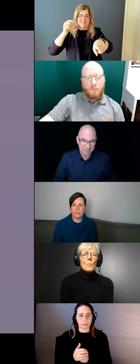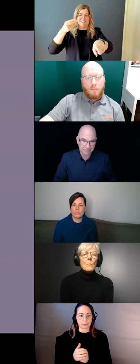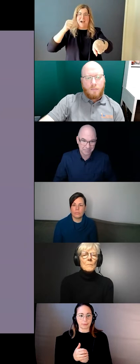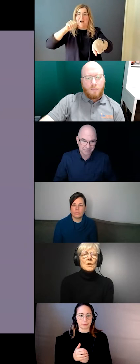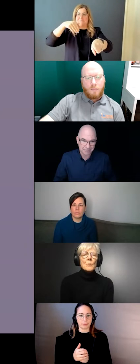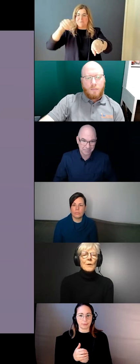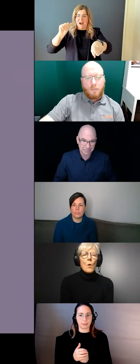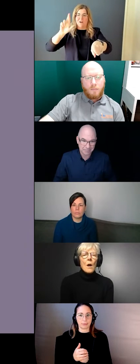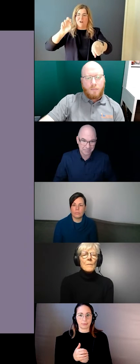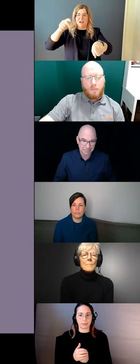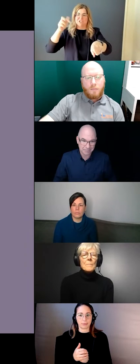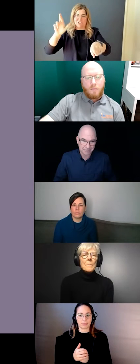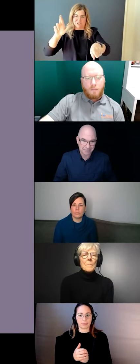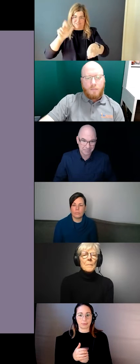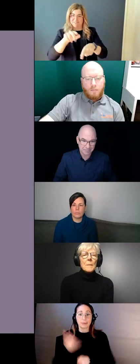Dr. Benoit,